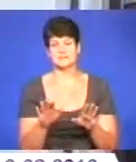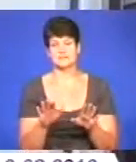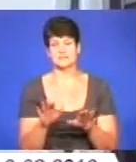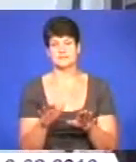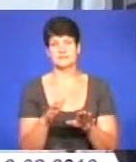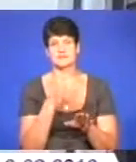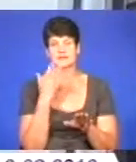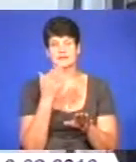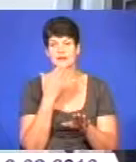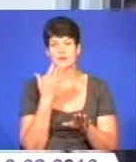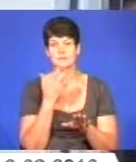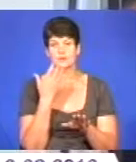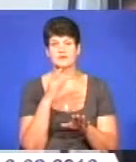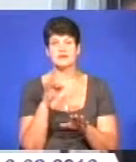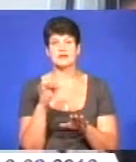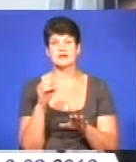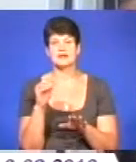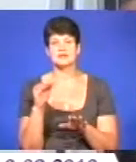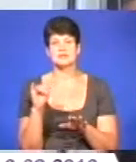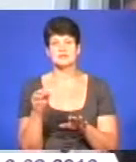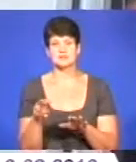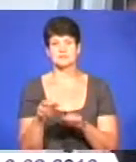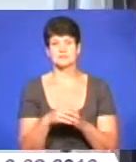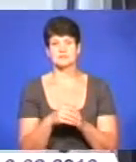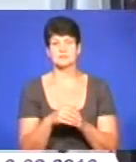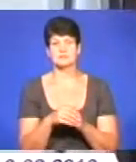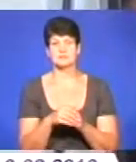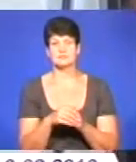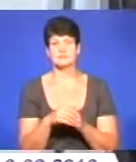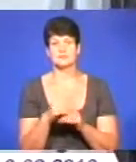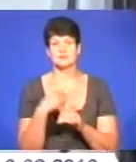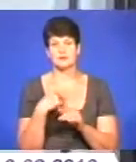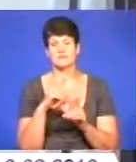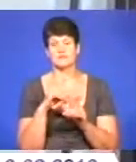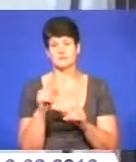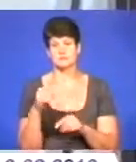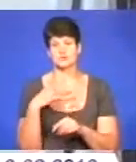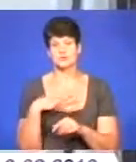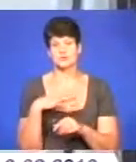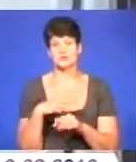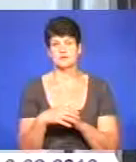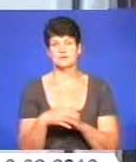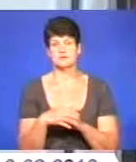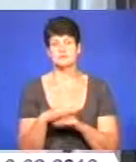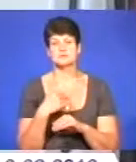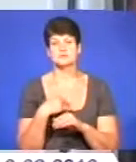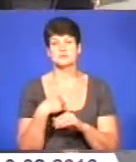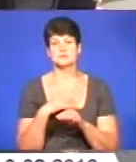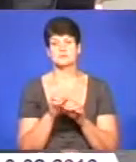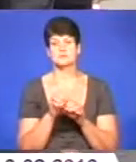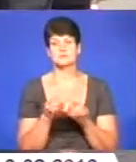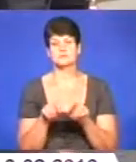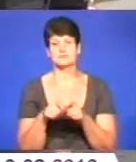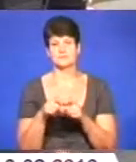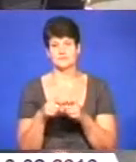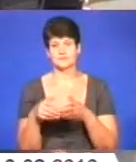ззаді. Справді через це зупинилися? Ну, правильно, як же ж. Я виїхав і ждемо. Зачем, що дороги розрушалися? На